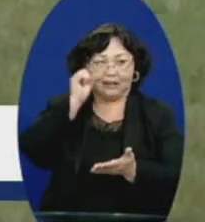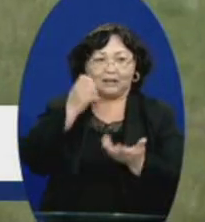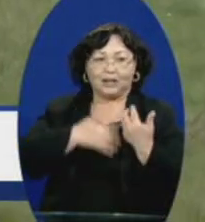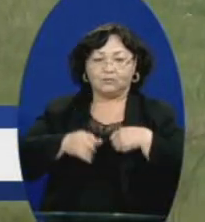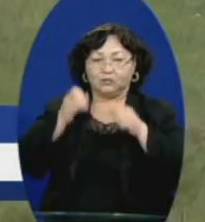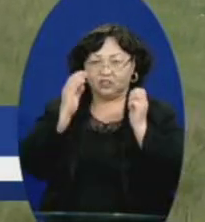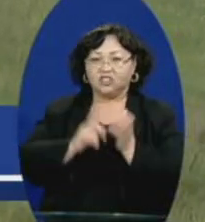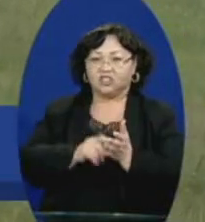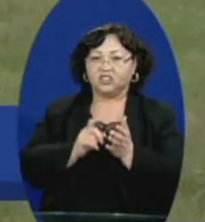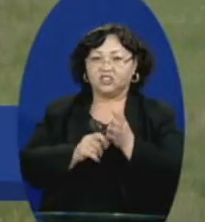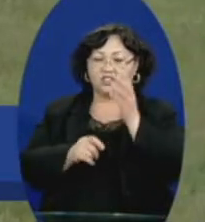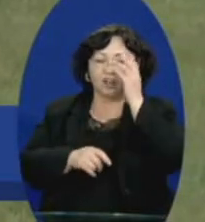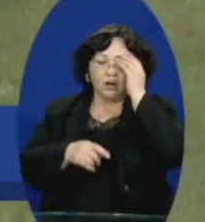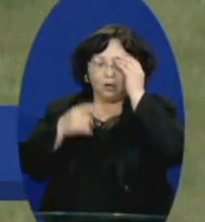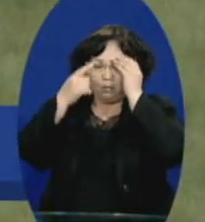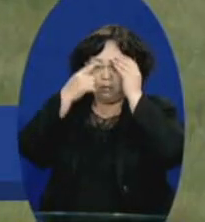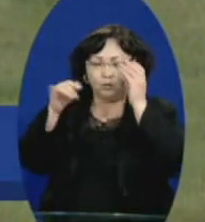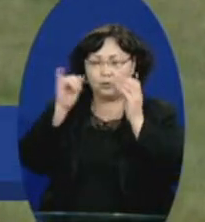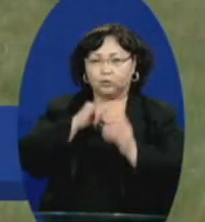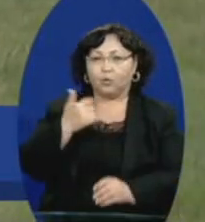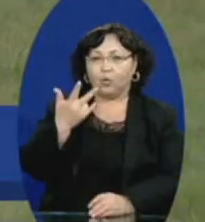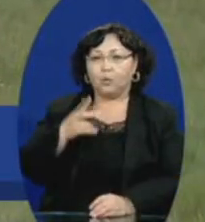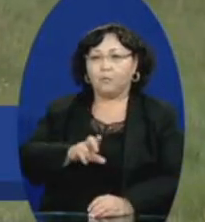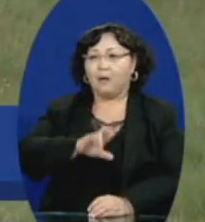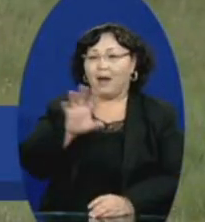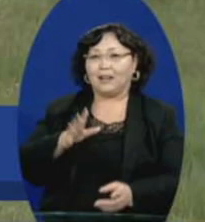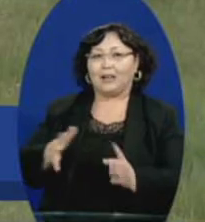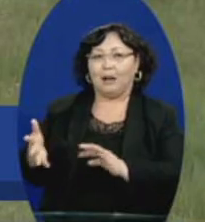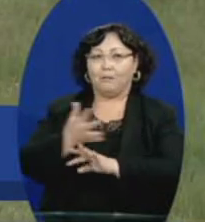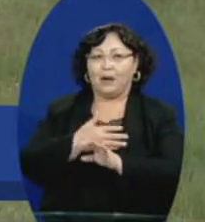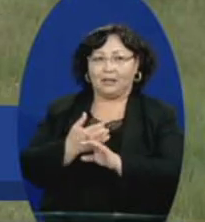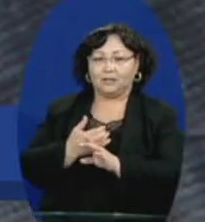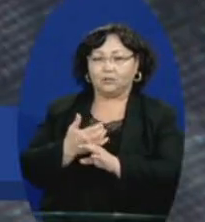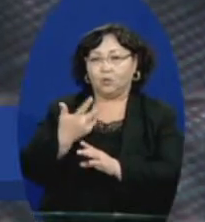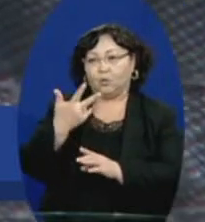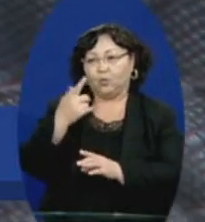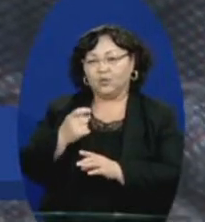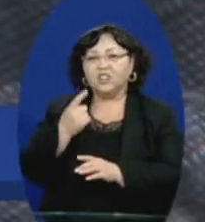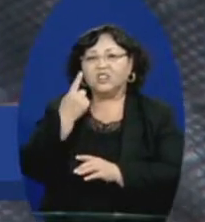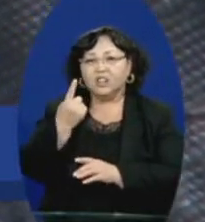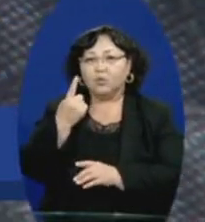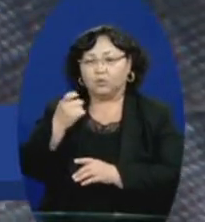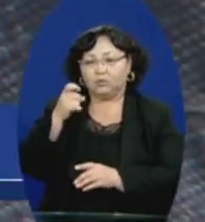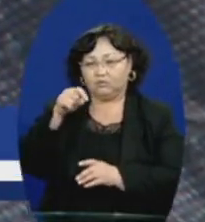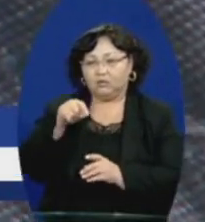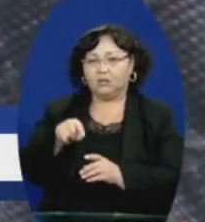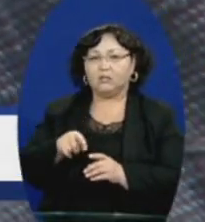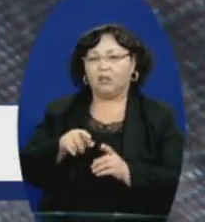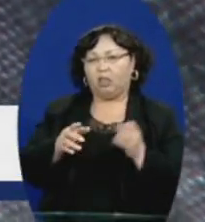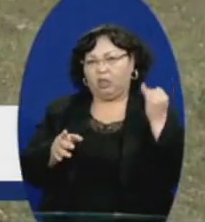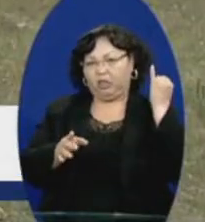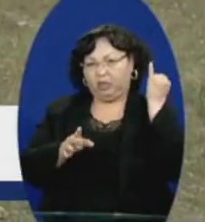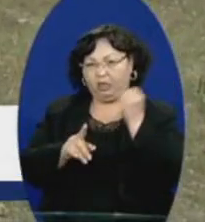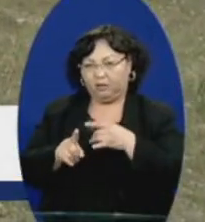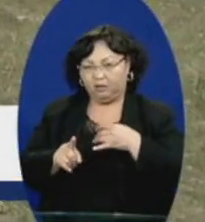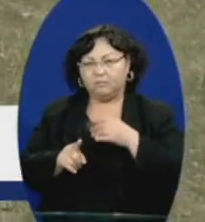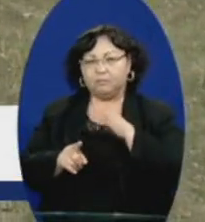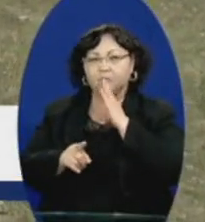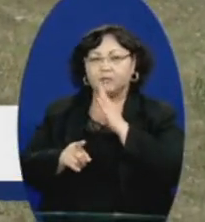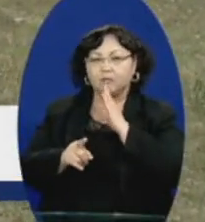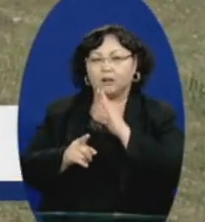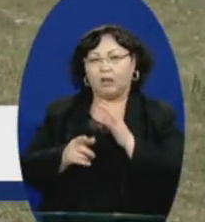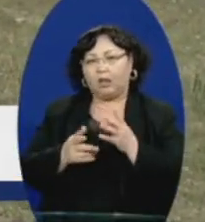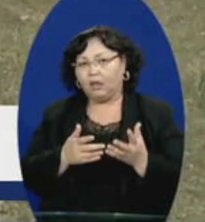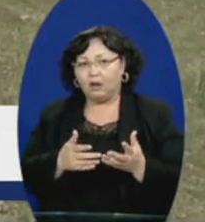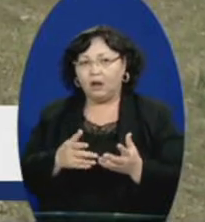Манай улсад 3 байгаль хамгаалагч дутмын нэг нь халтлагад өртдөг болохыг судалгаар тогтоосон. Экосистемийн тэнцвэрт байдал, ан амьтан болоод хүний